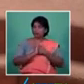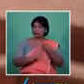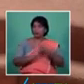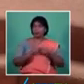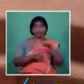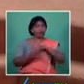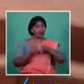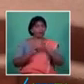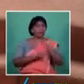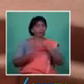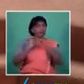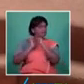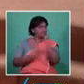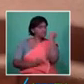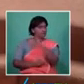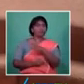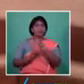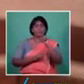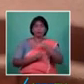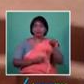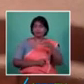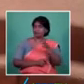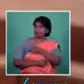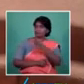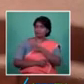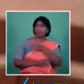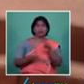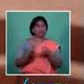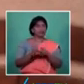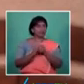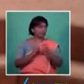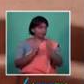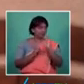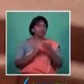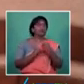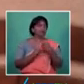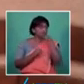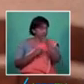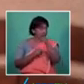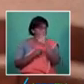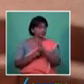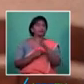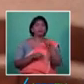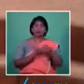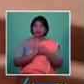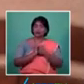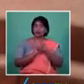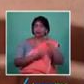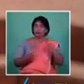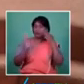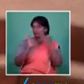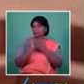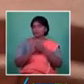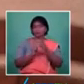ආයතනය පාර්ලිමේන්තුවටද අපහාස කිරීමටත් පාර්ලිමේන්තුව කෙරෙහි සමාජයේ වෛරය ඇතිවන ආකාරයටත් කටයුතු කිරීම ගැන ඔබතුමාගේ මෙම ගරු සභාවේ